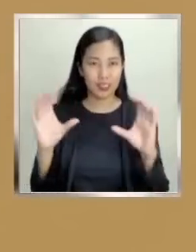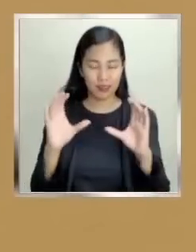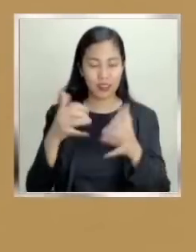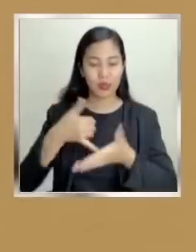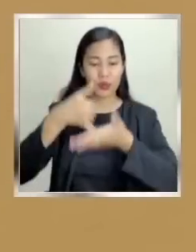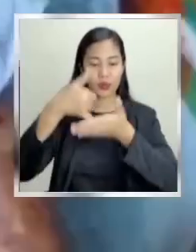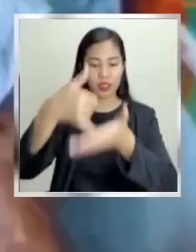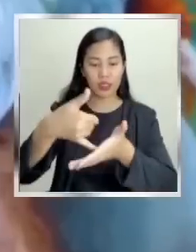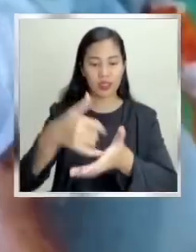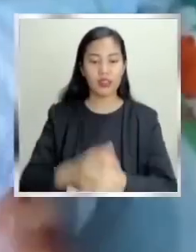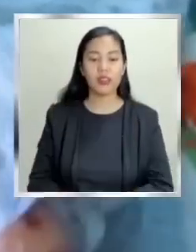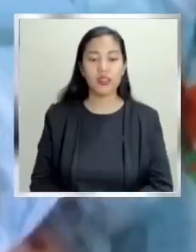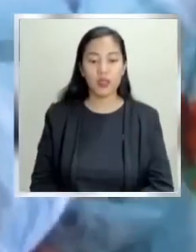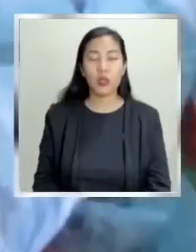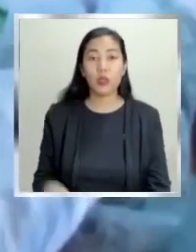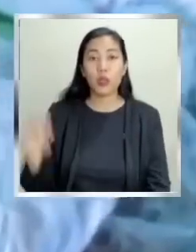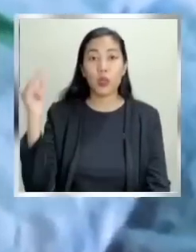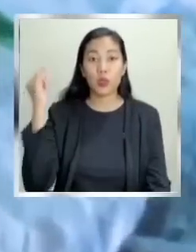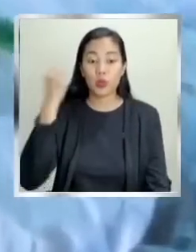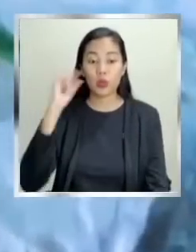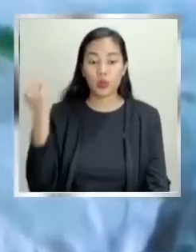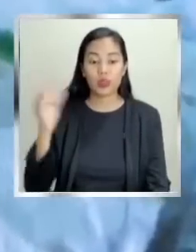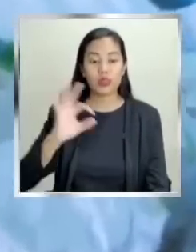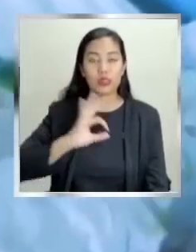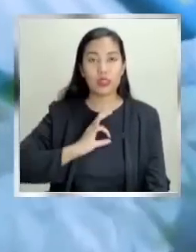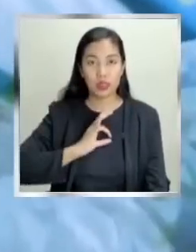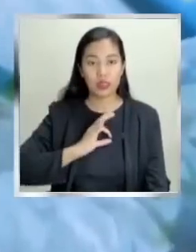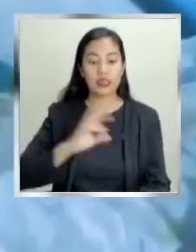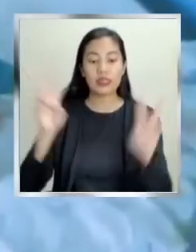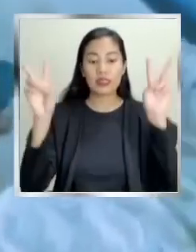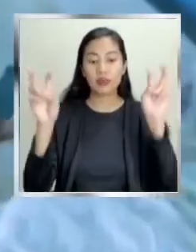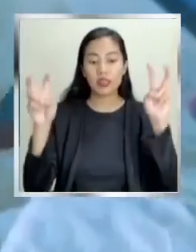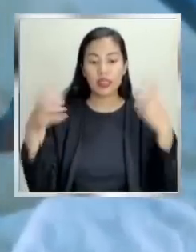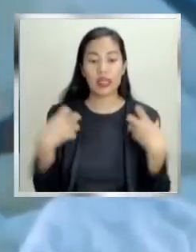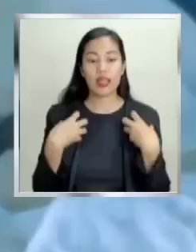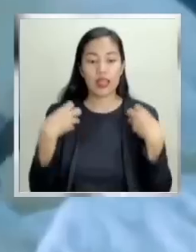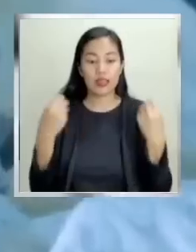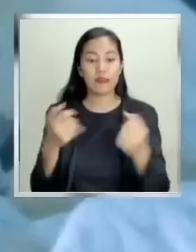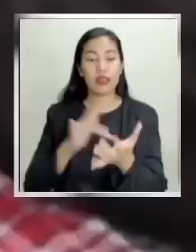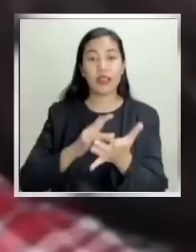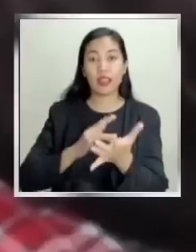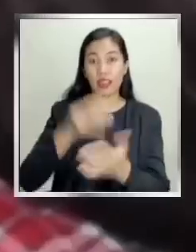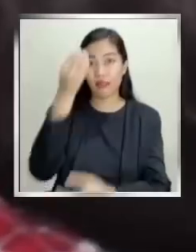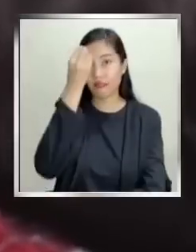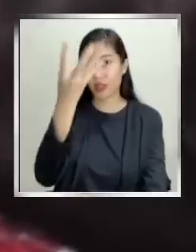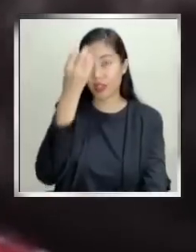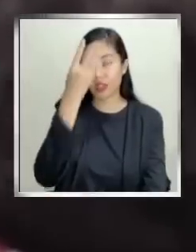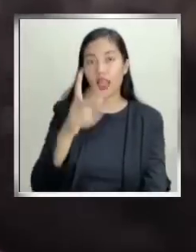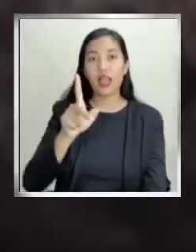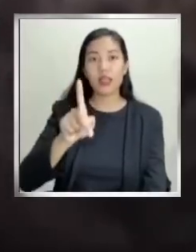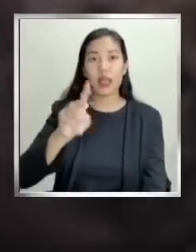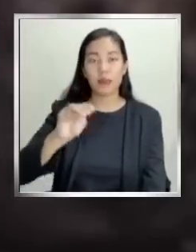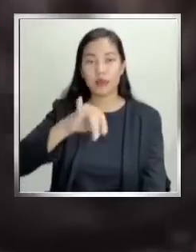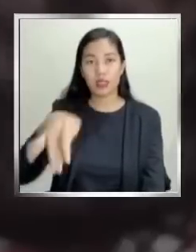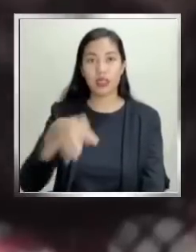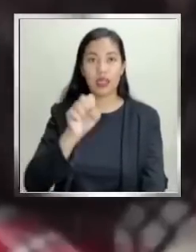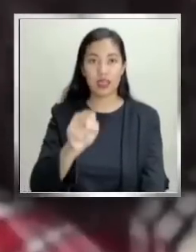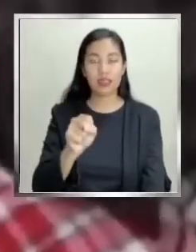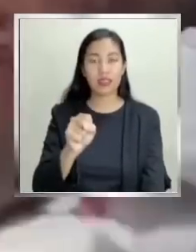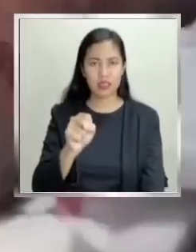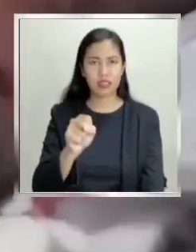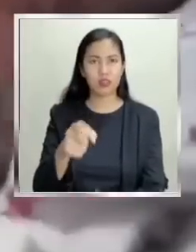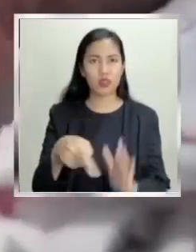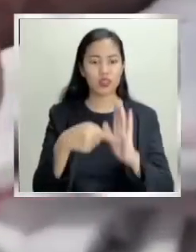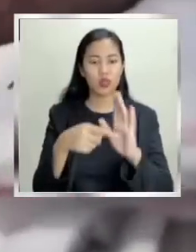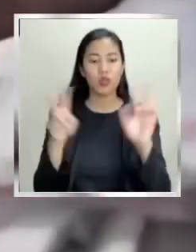sa kategoryang Health and Medical Information ang kapuso mo Jessica Soho para sa episode nitong Sugat ng Pangungulila.